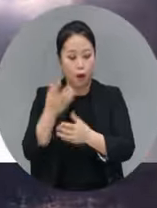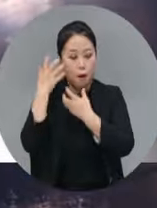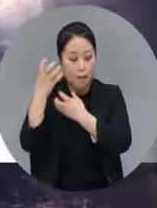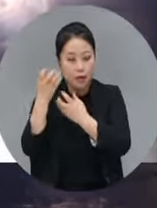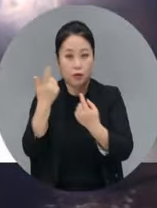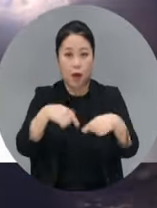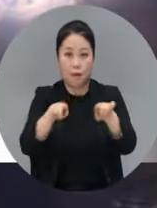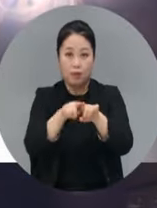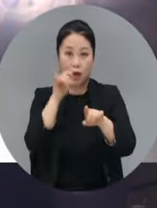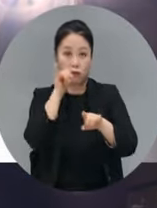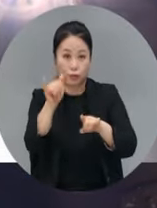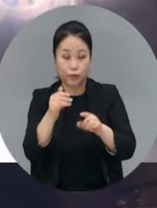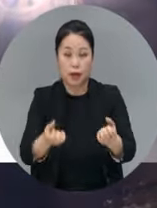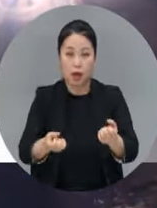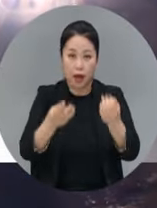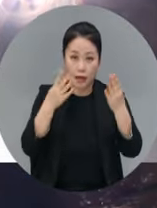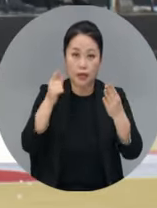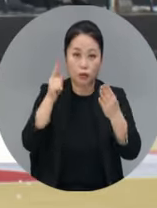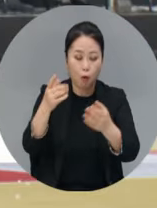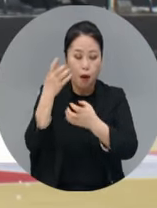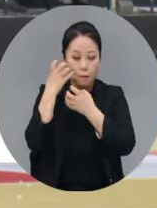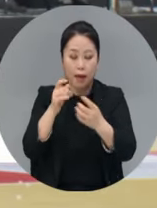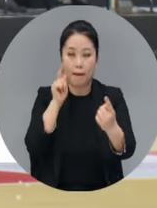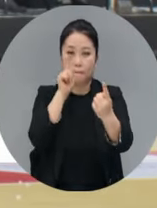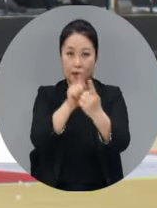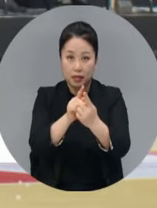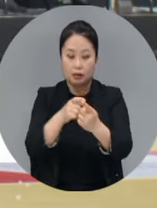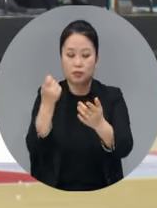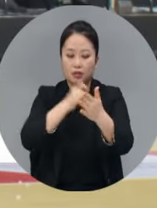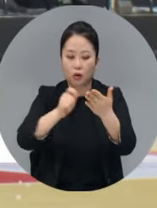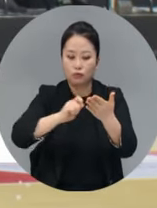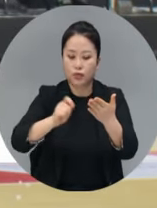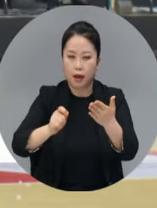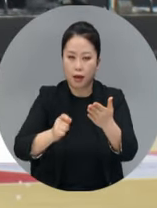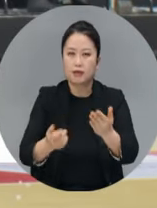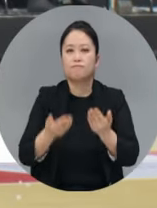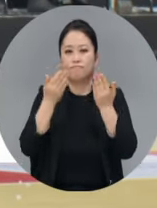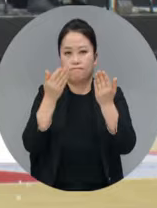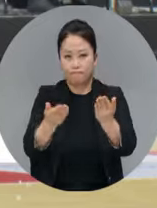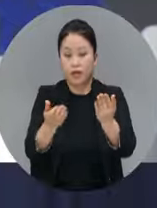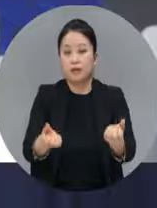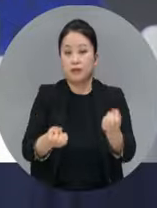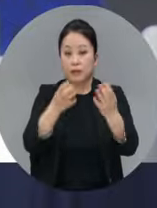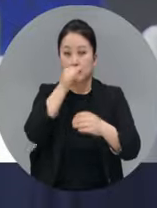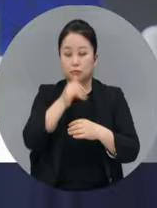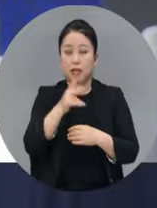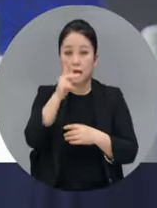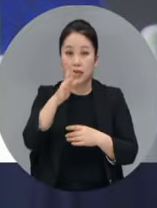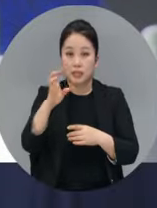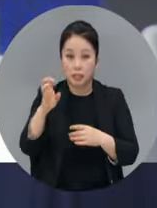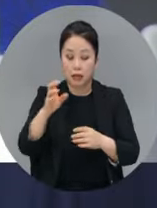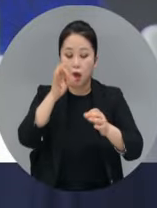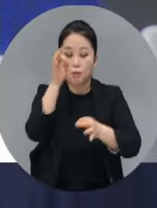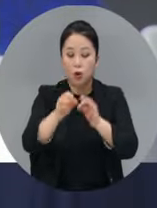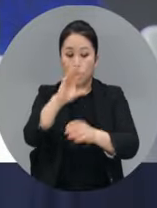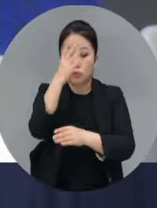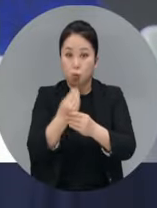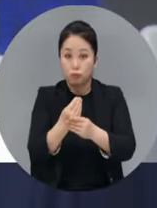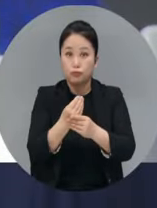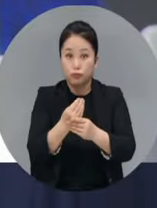세리머니와 팬미팅, 선수단 친필 사인 증정 행사를 진행했습니다. KCC는 프로농구 역사상